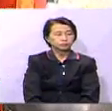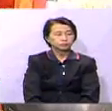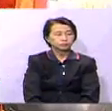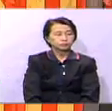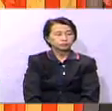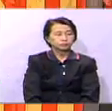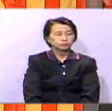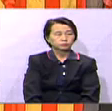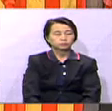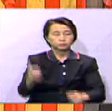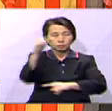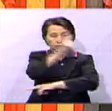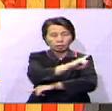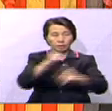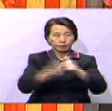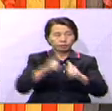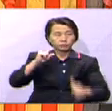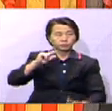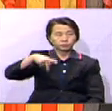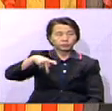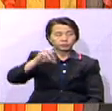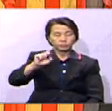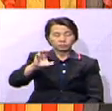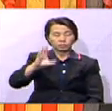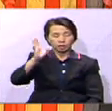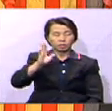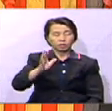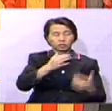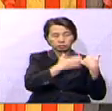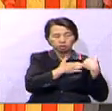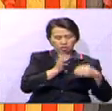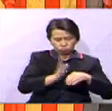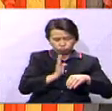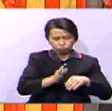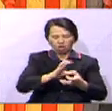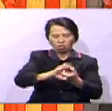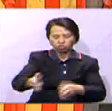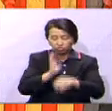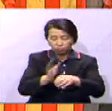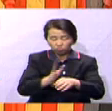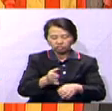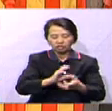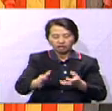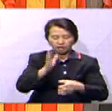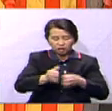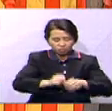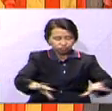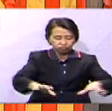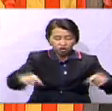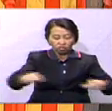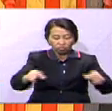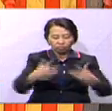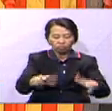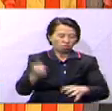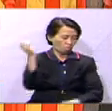Kerugian mereka pada hari pertama, GPC yang akan tanggung. Potonglah pisang biarpun hancur, potonglah tempe biarpun berderai, gorenglah hangus